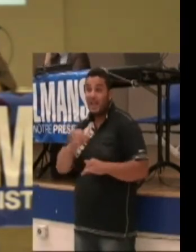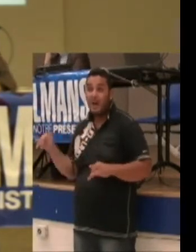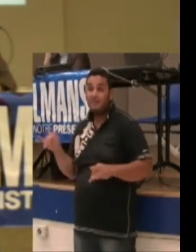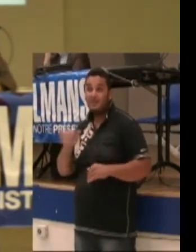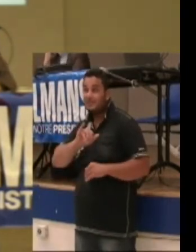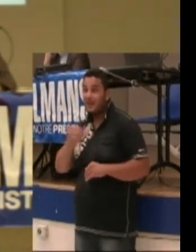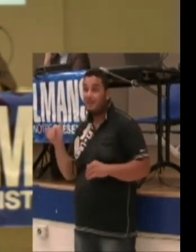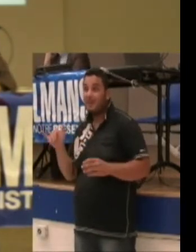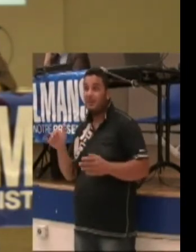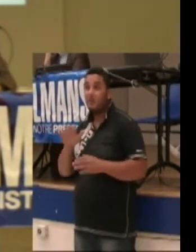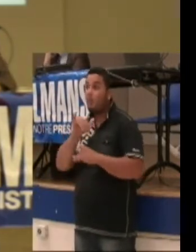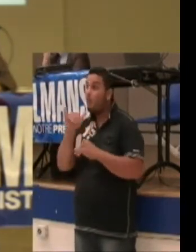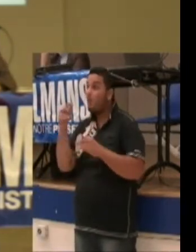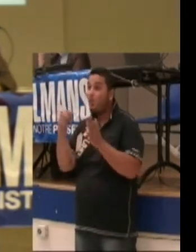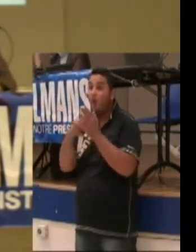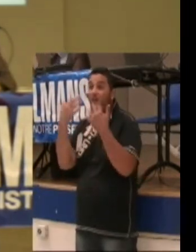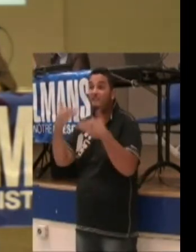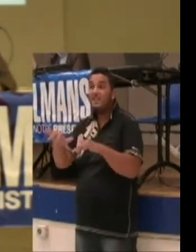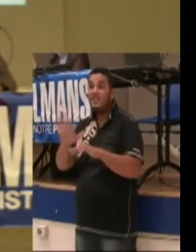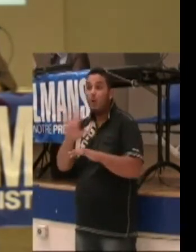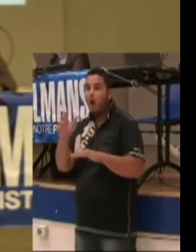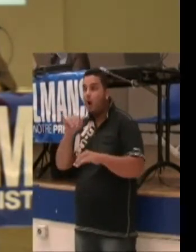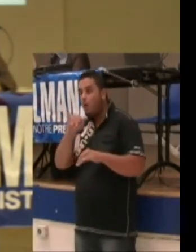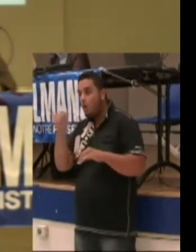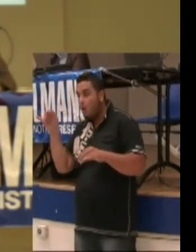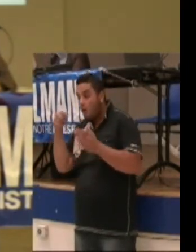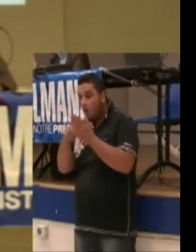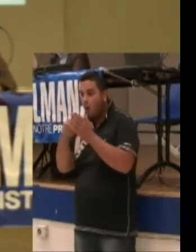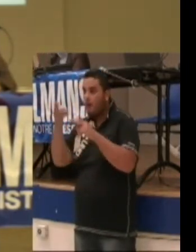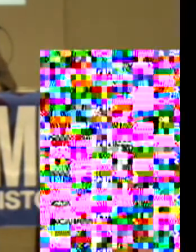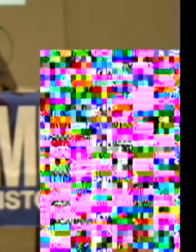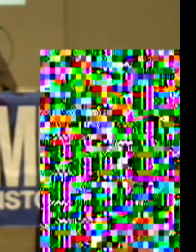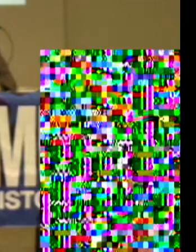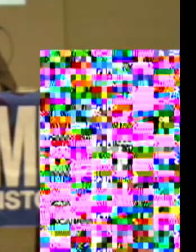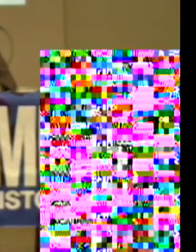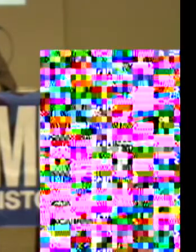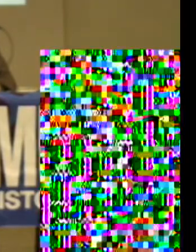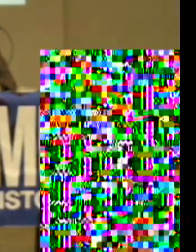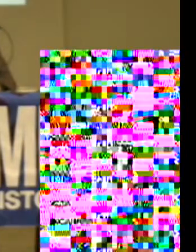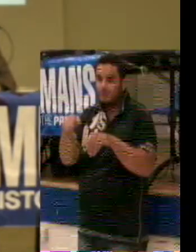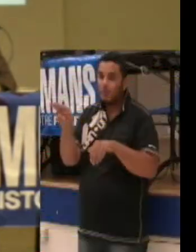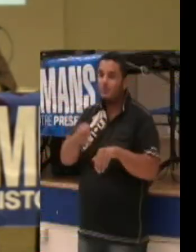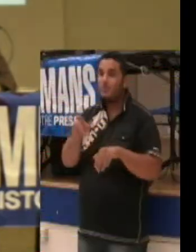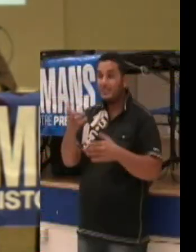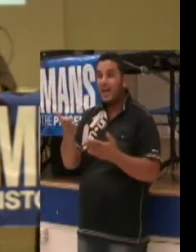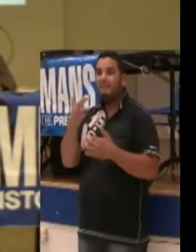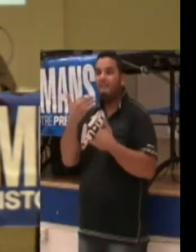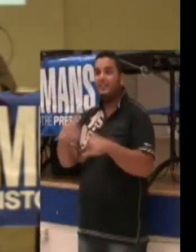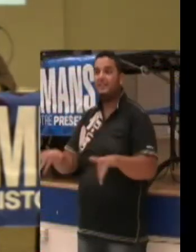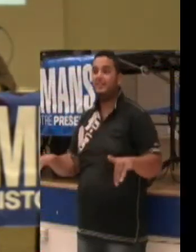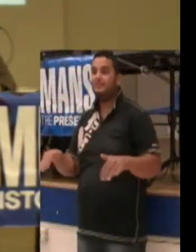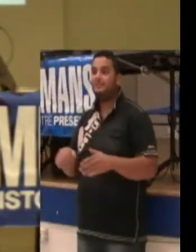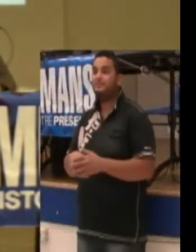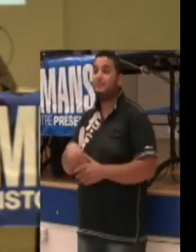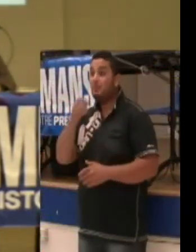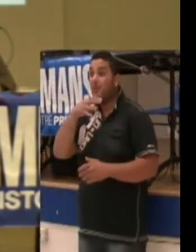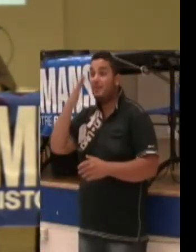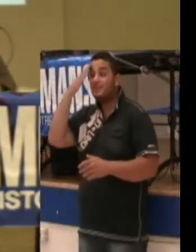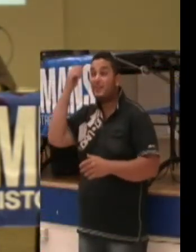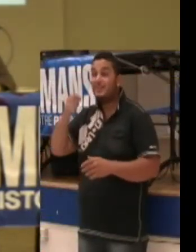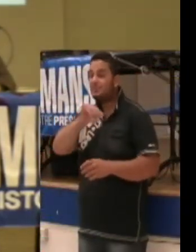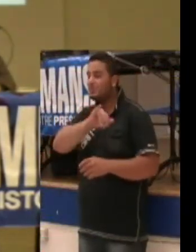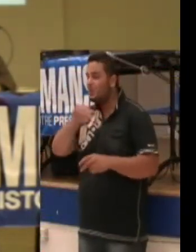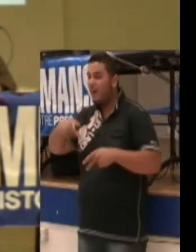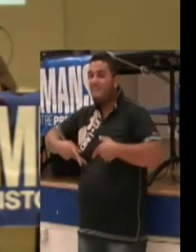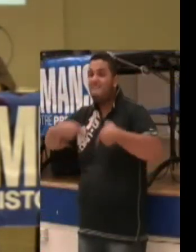tu arriveras chez Allah subhanahu wa ta'ala. Et c'est ce que disait Rasoul sallallahu alayhi wa sallam. Hein, Rasoul sallallahu alayhi wa sallam, toute sa vie, jusqu'à la fin de ses